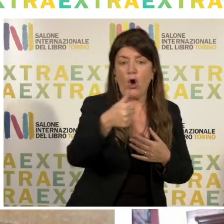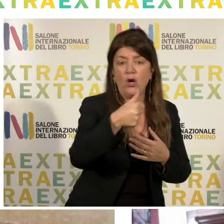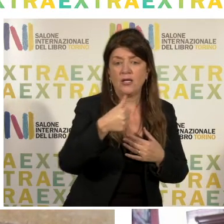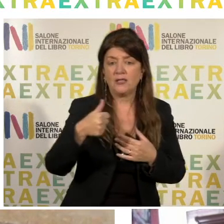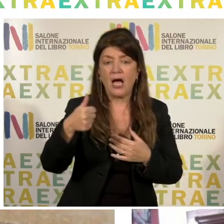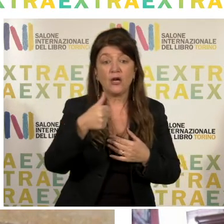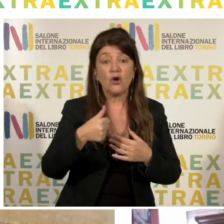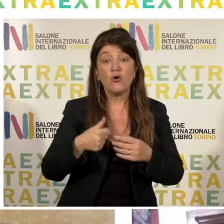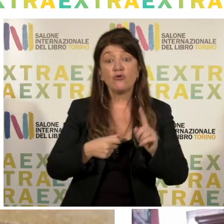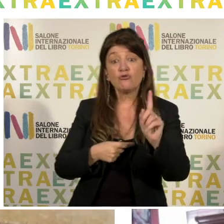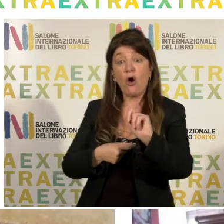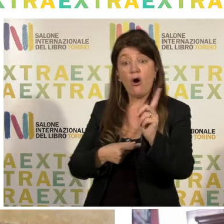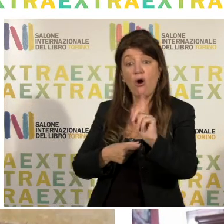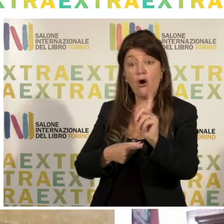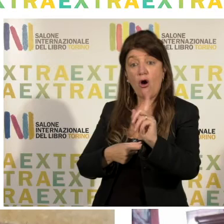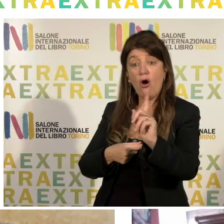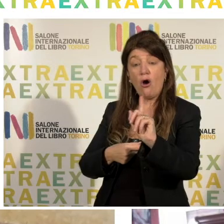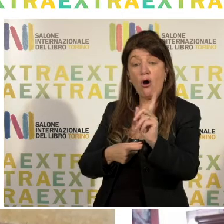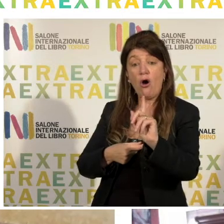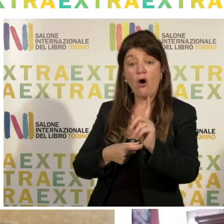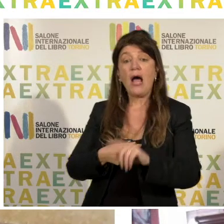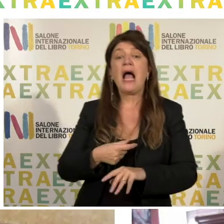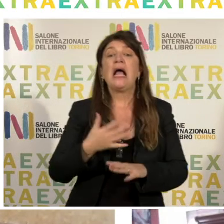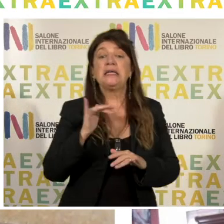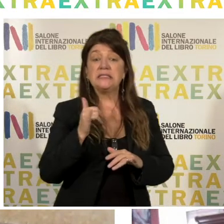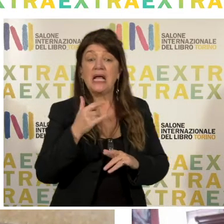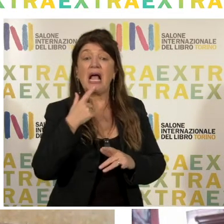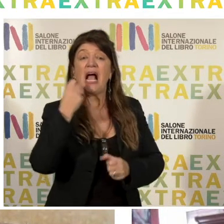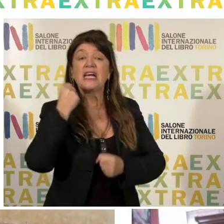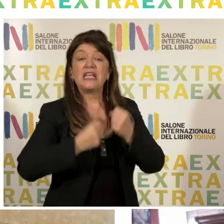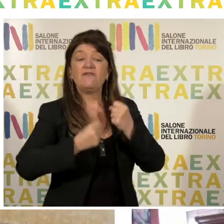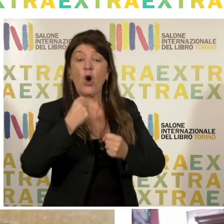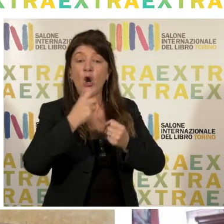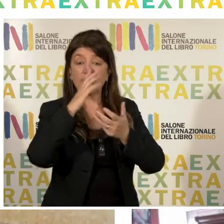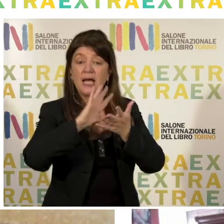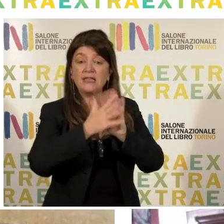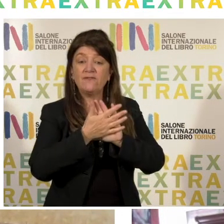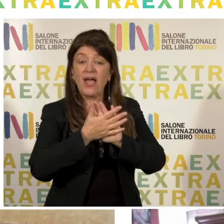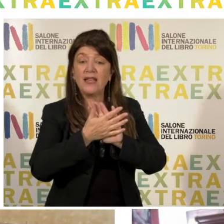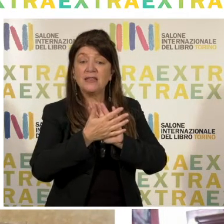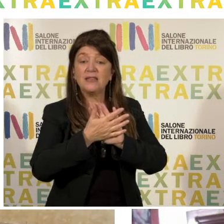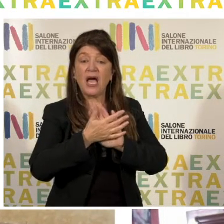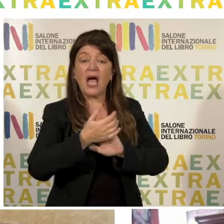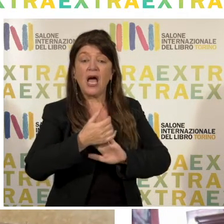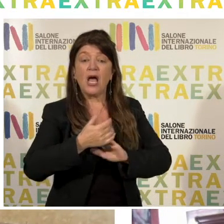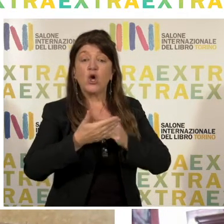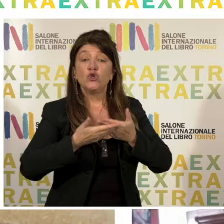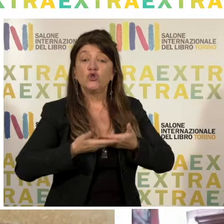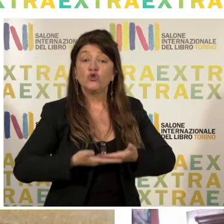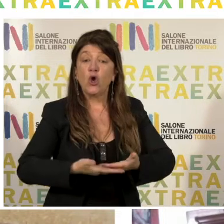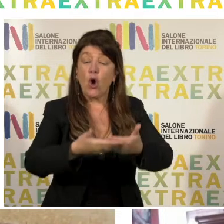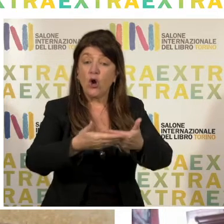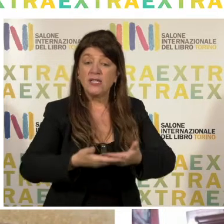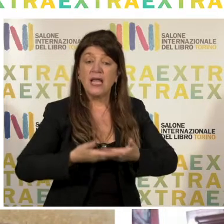la rivolta diventa un solitaire solidaire, dunque un uomo che